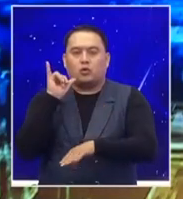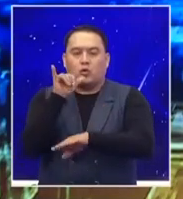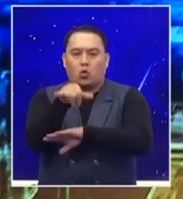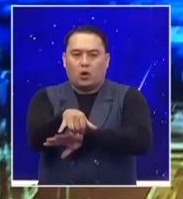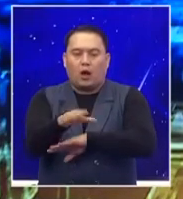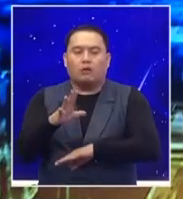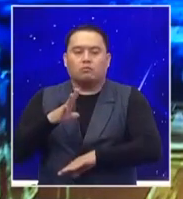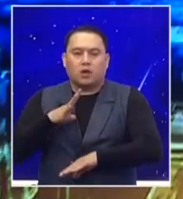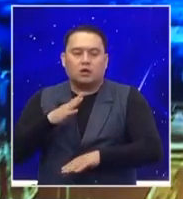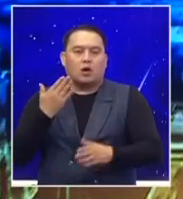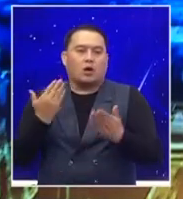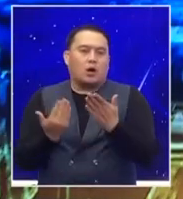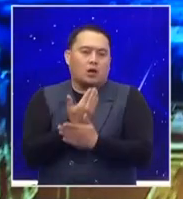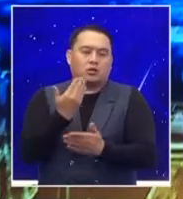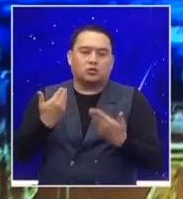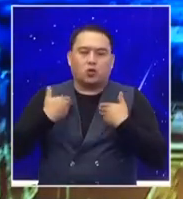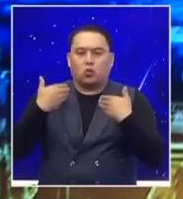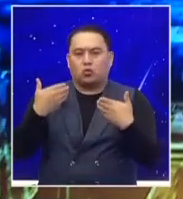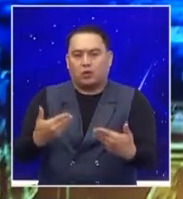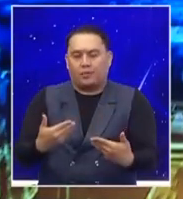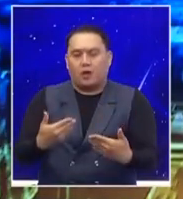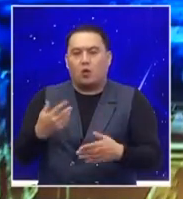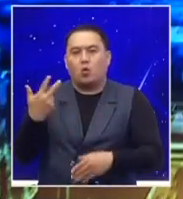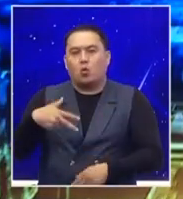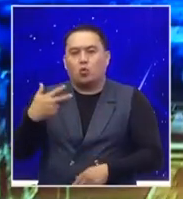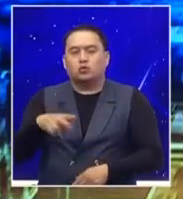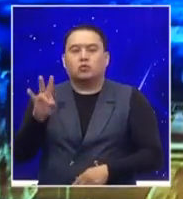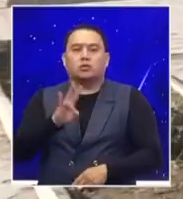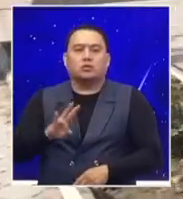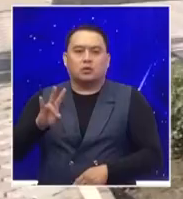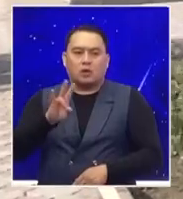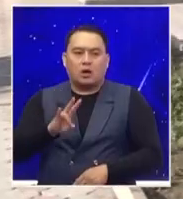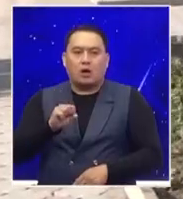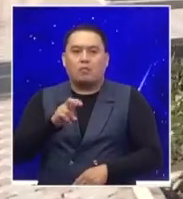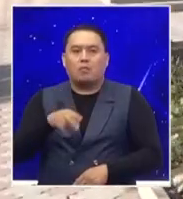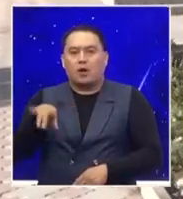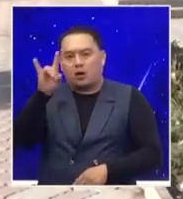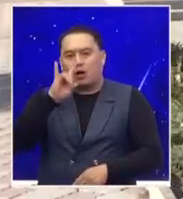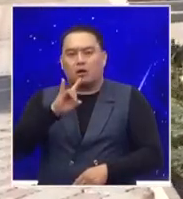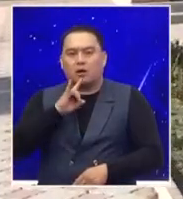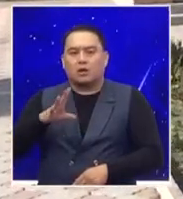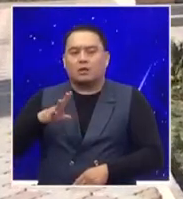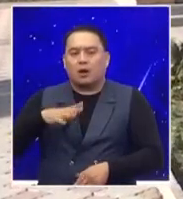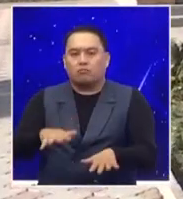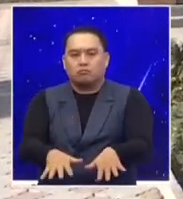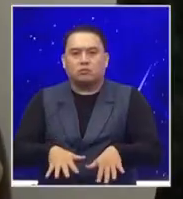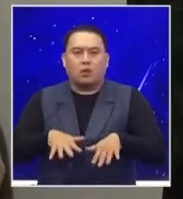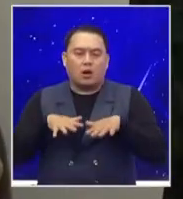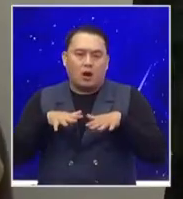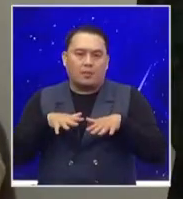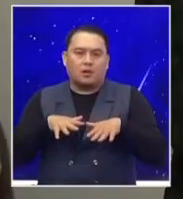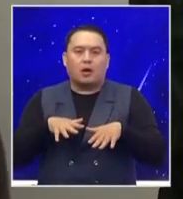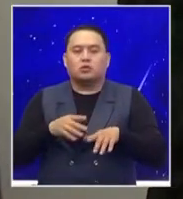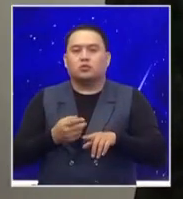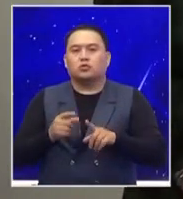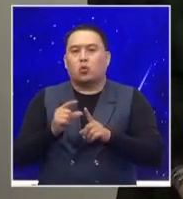кейінгі алғашқы қуаныштармен құттықтап қайтты. 30 қараша күні Бесен Абайұлы Қазақстан Республикасы парламенті мәжілісінің